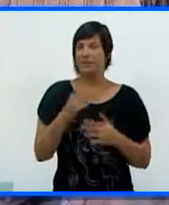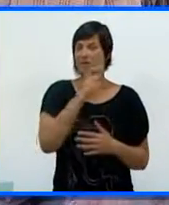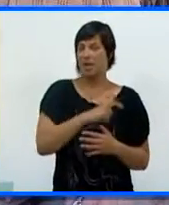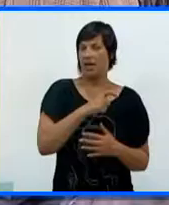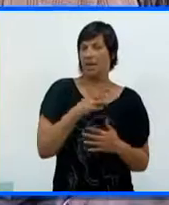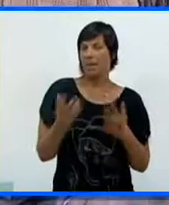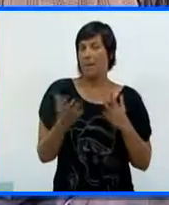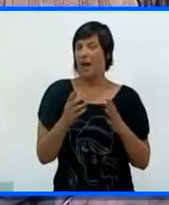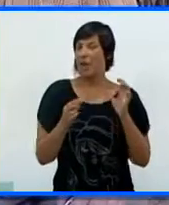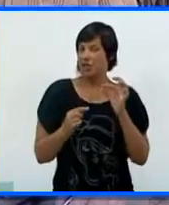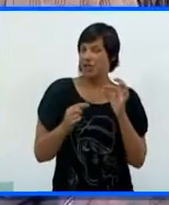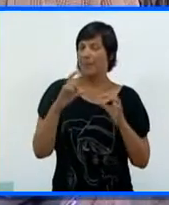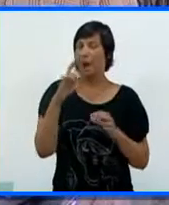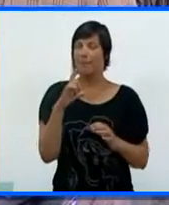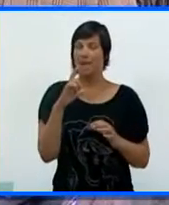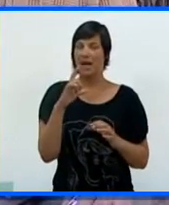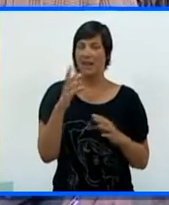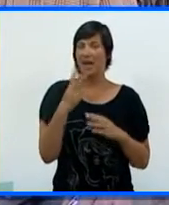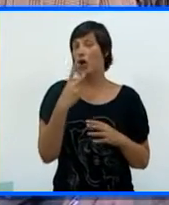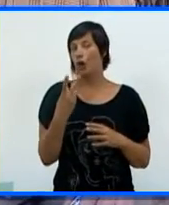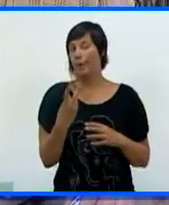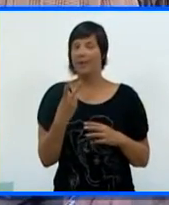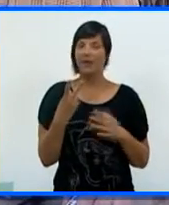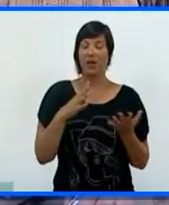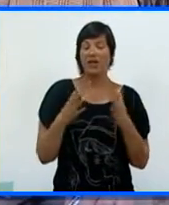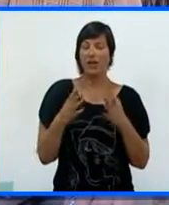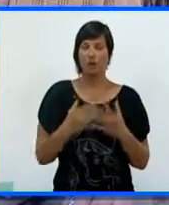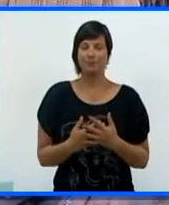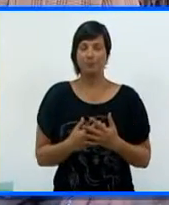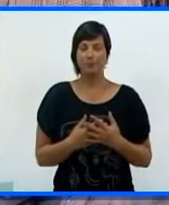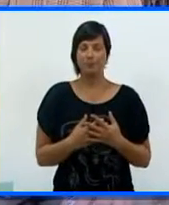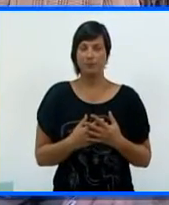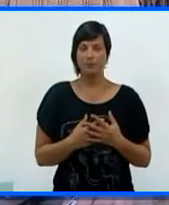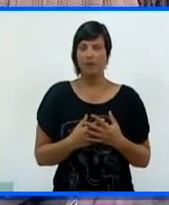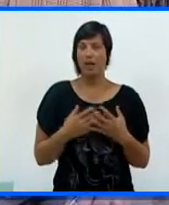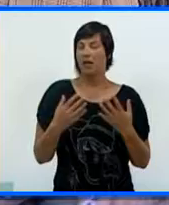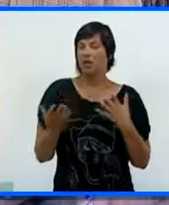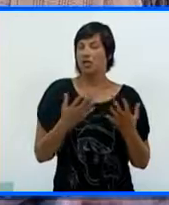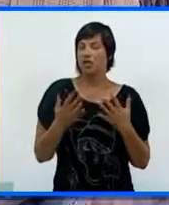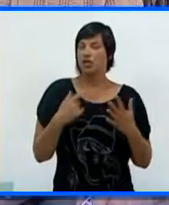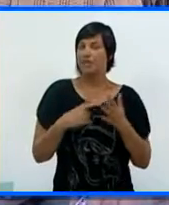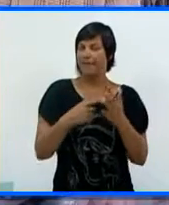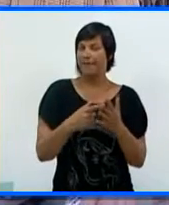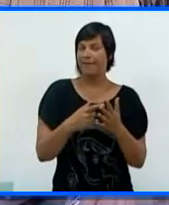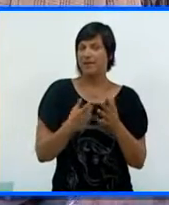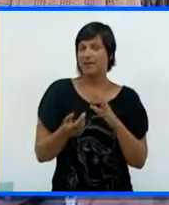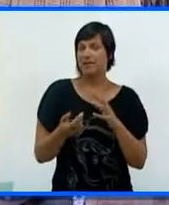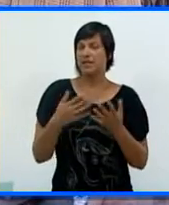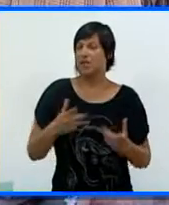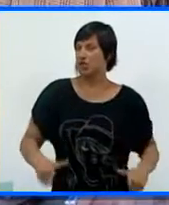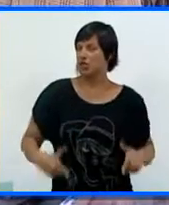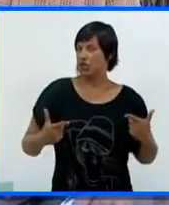imamo malo više, neko malo manje, neko na oba dva uha i tako. Što je to za vas predstavljalo